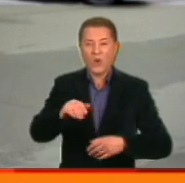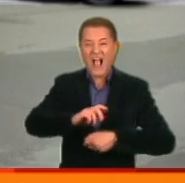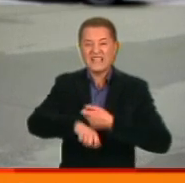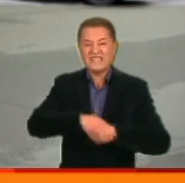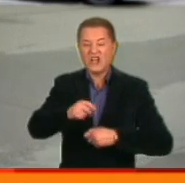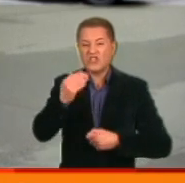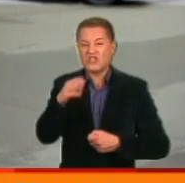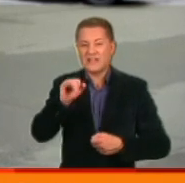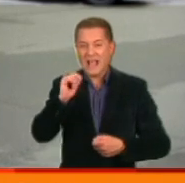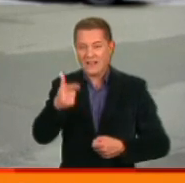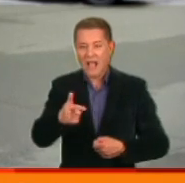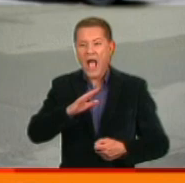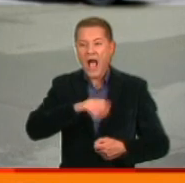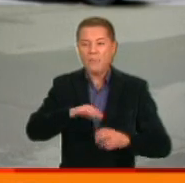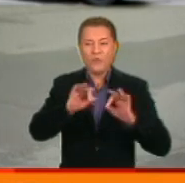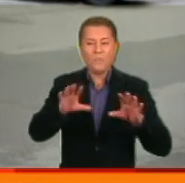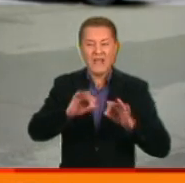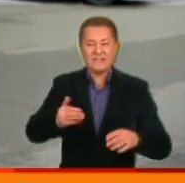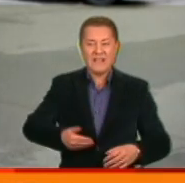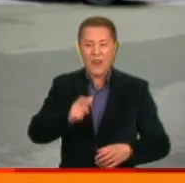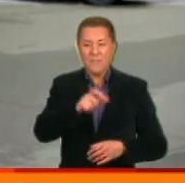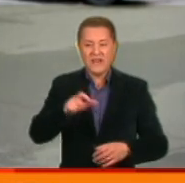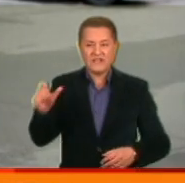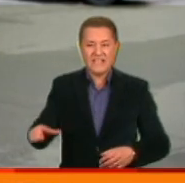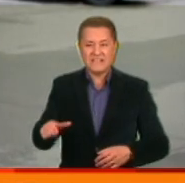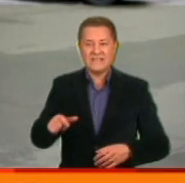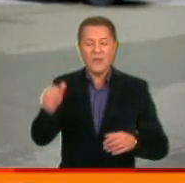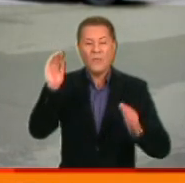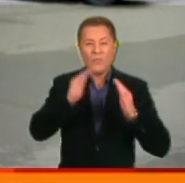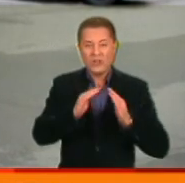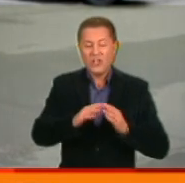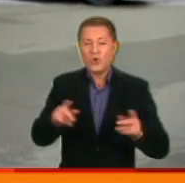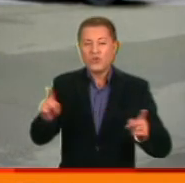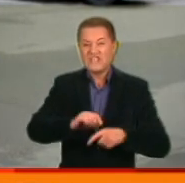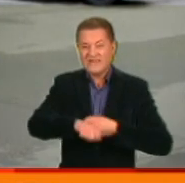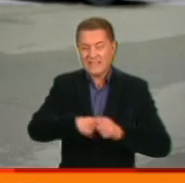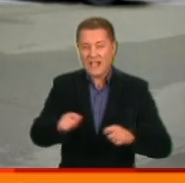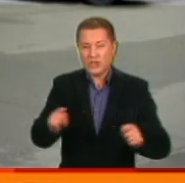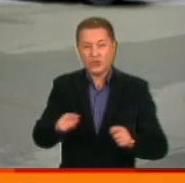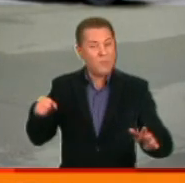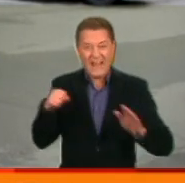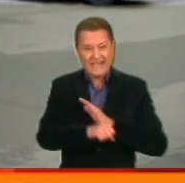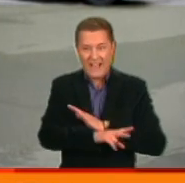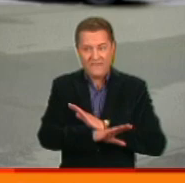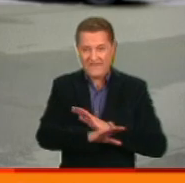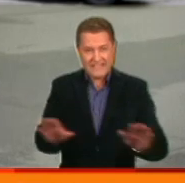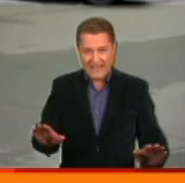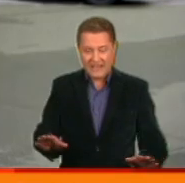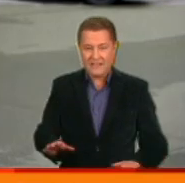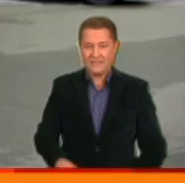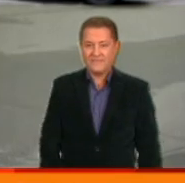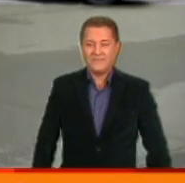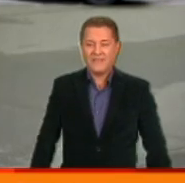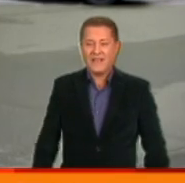нам потім пояснили мешканці будинку, що вони зв'язали дану особу, щоб він вже просто подальшому не зміг тікнути від